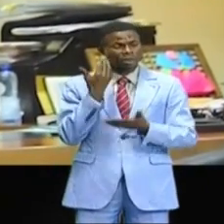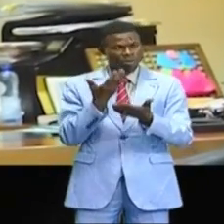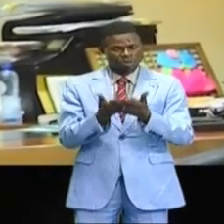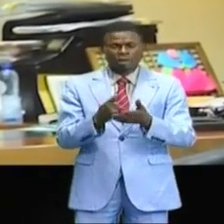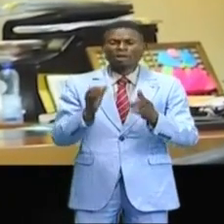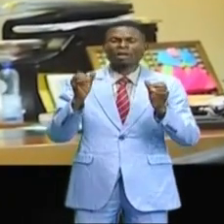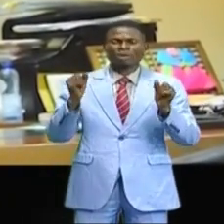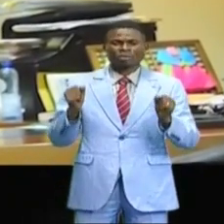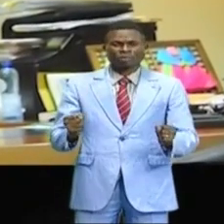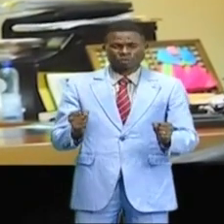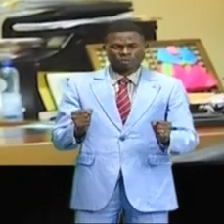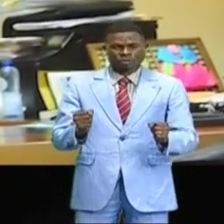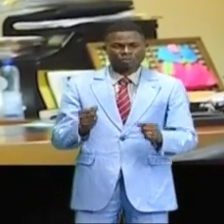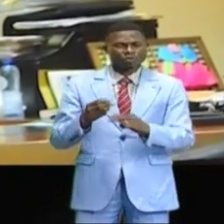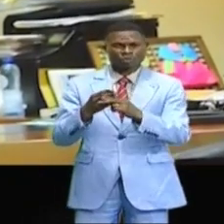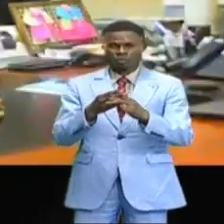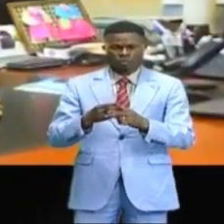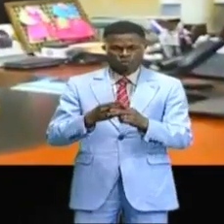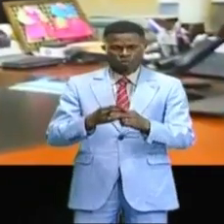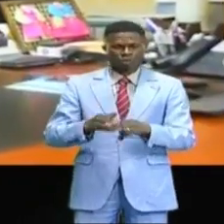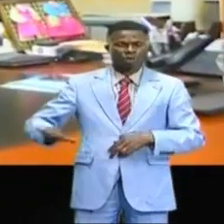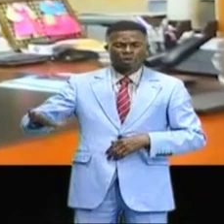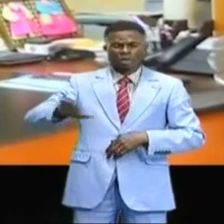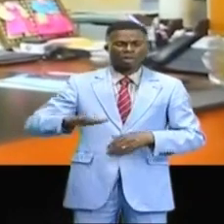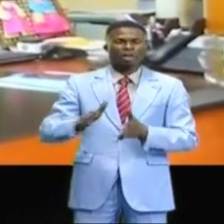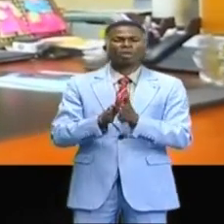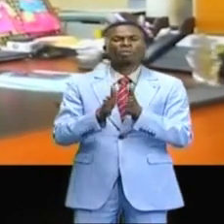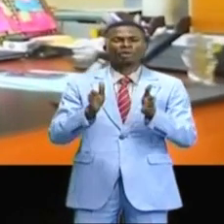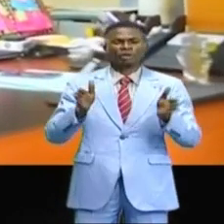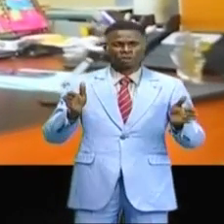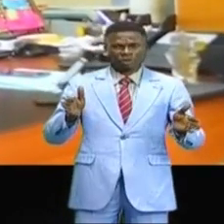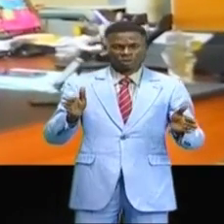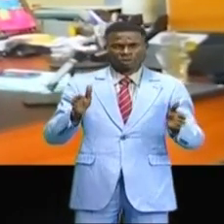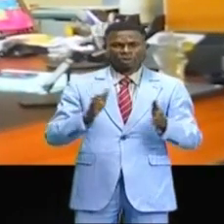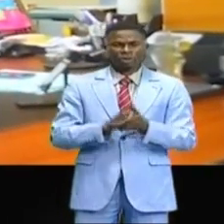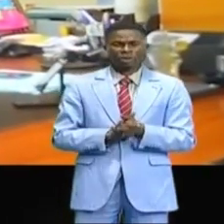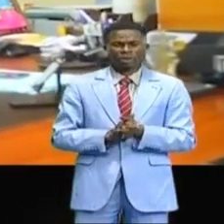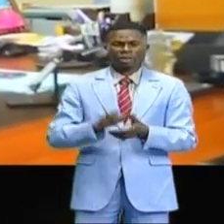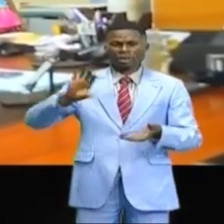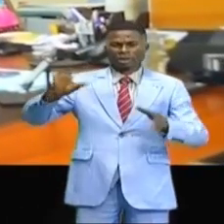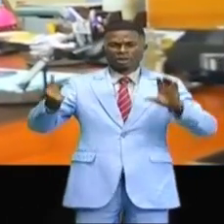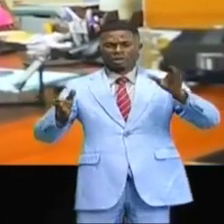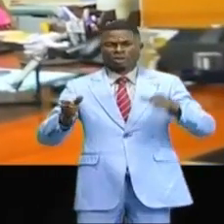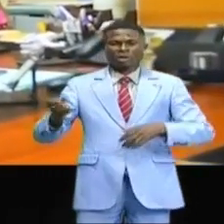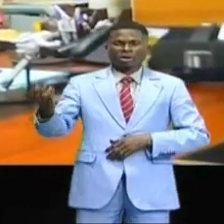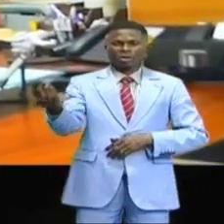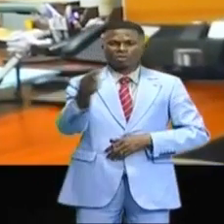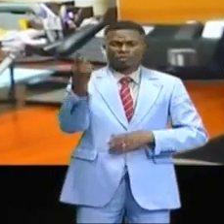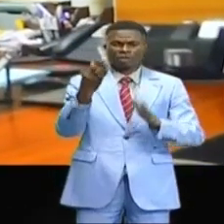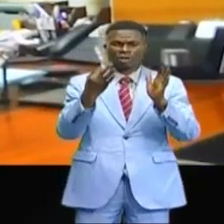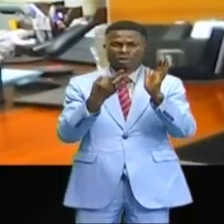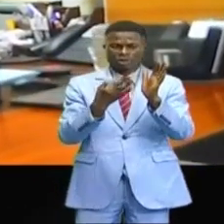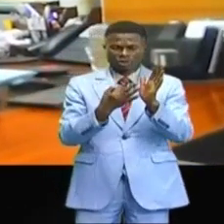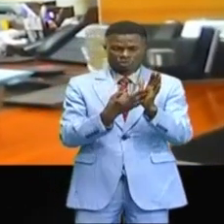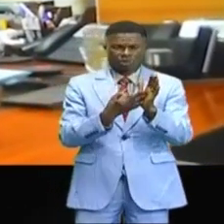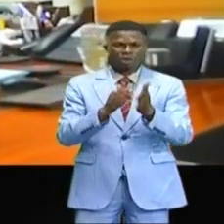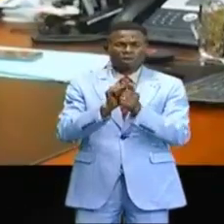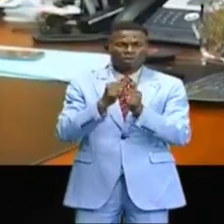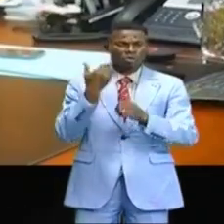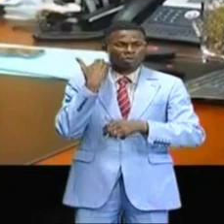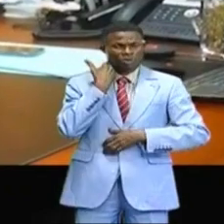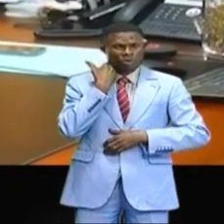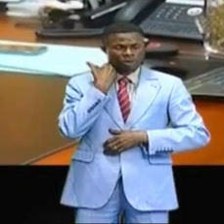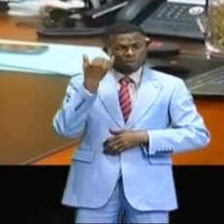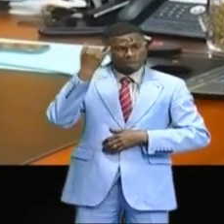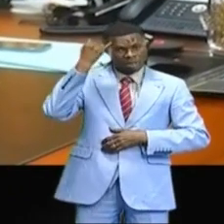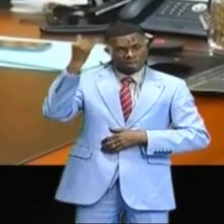stable et contrôlée sur l'ensemble du territoire national. Comparée à la 28e semaine épidémiologique, la